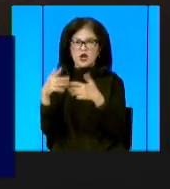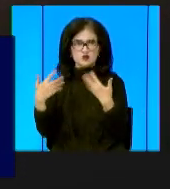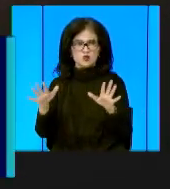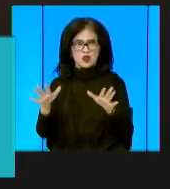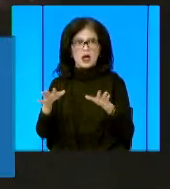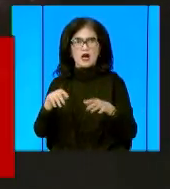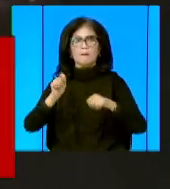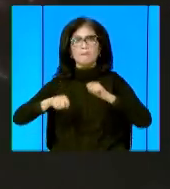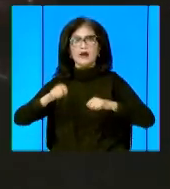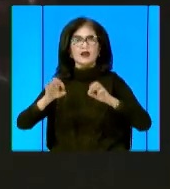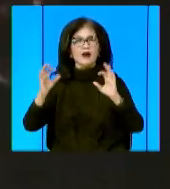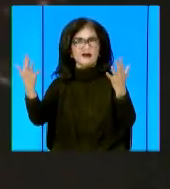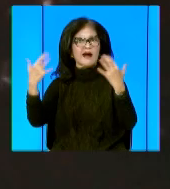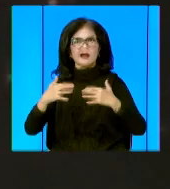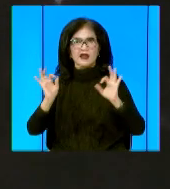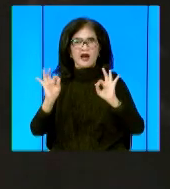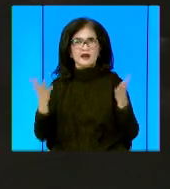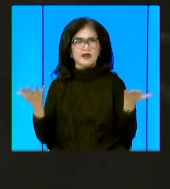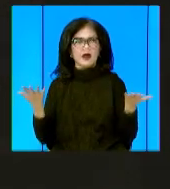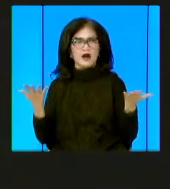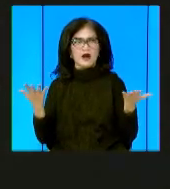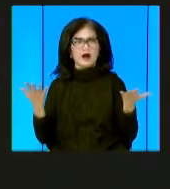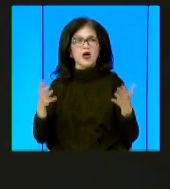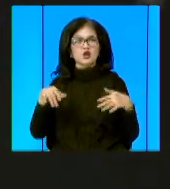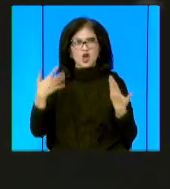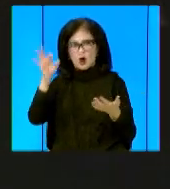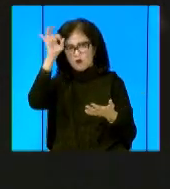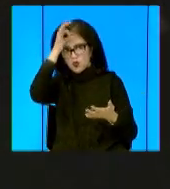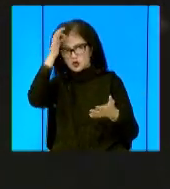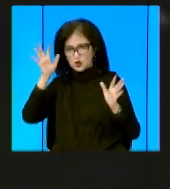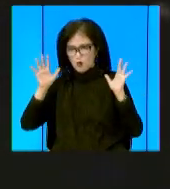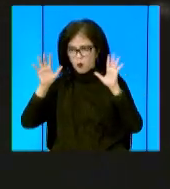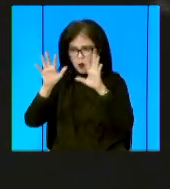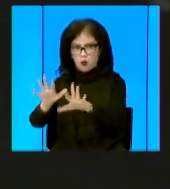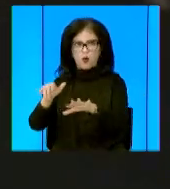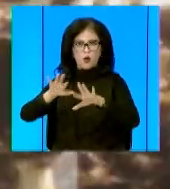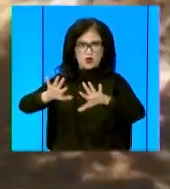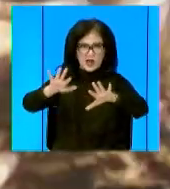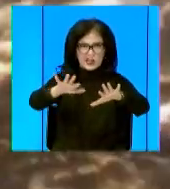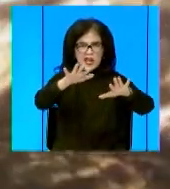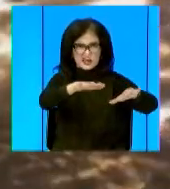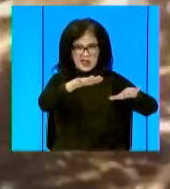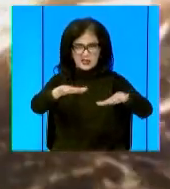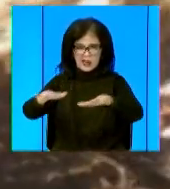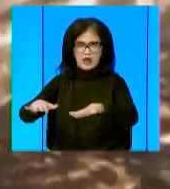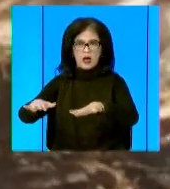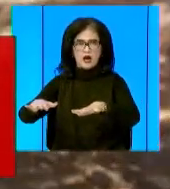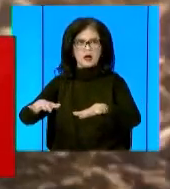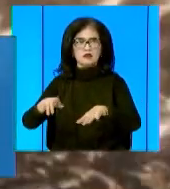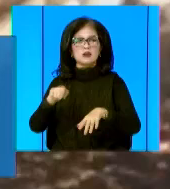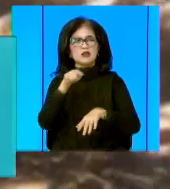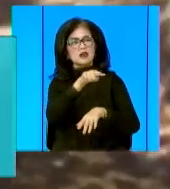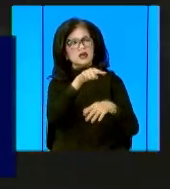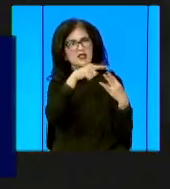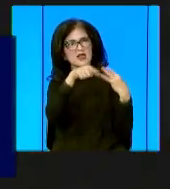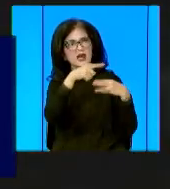datang. Kericuhan pun usai setelah puluhan polisi datang ke lokasi untuk menenangkan penonton. Diduga tidak tampilnya tiga band